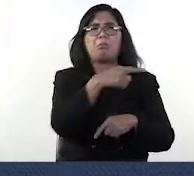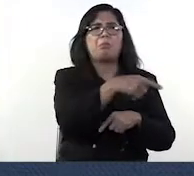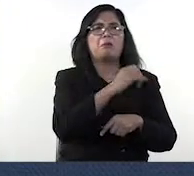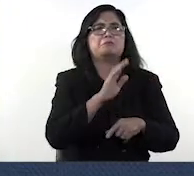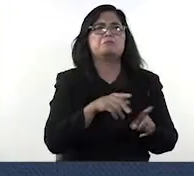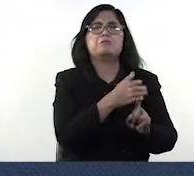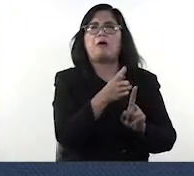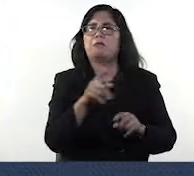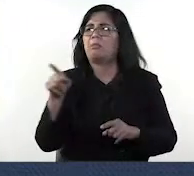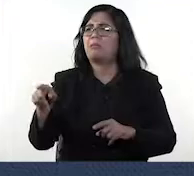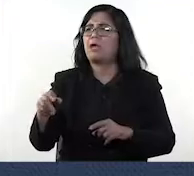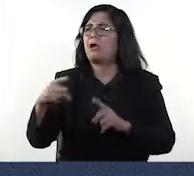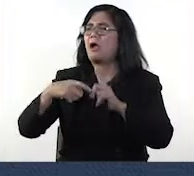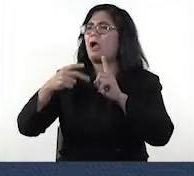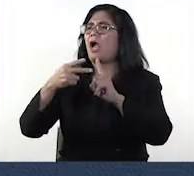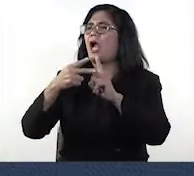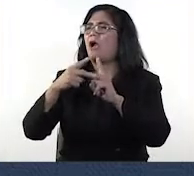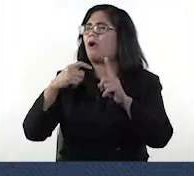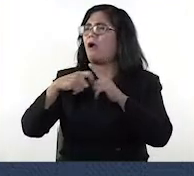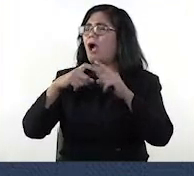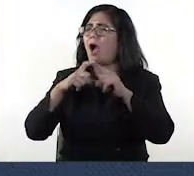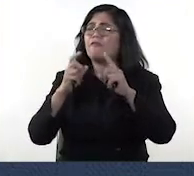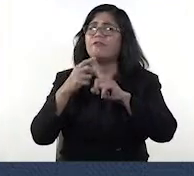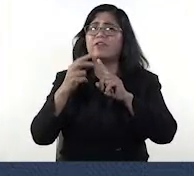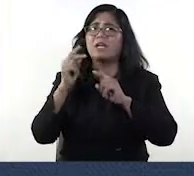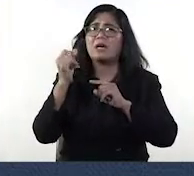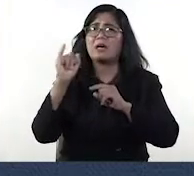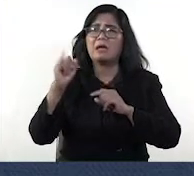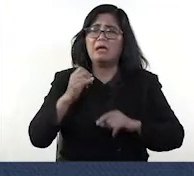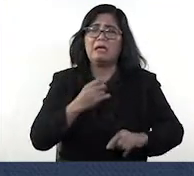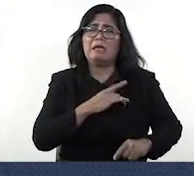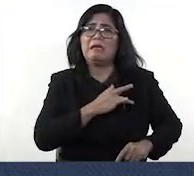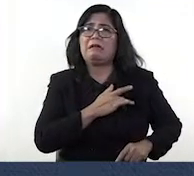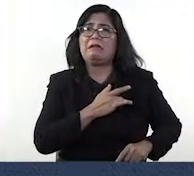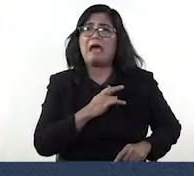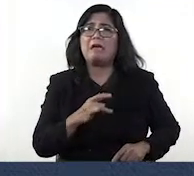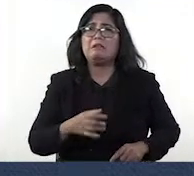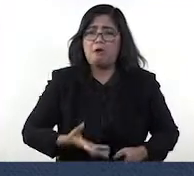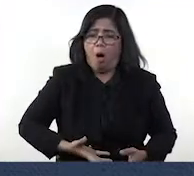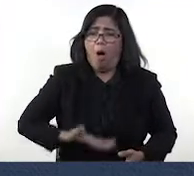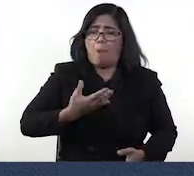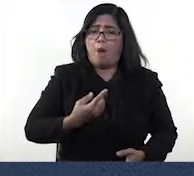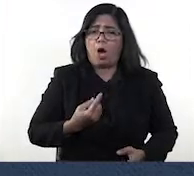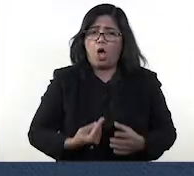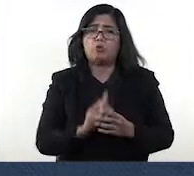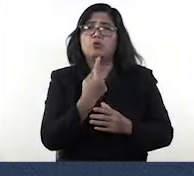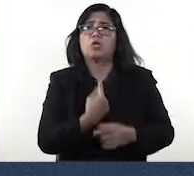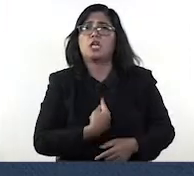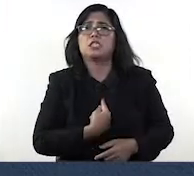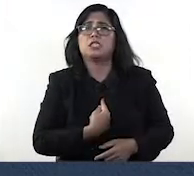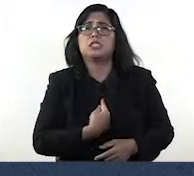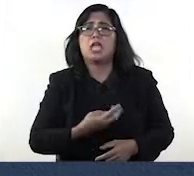Ok kafir biasa saat dia ya kan kalau iri hati hanya mau menonjolkan diri hidupnya amarah